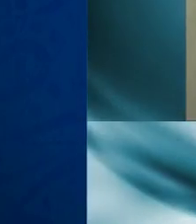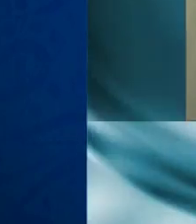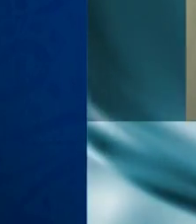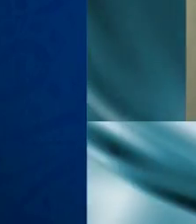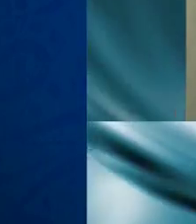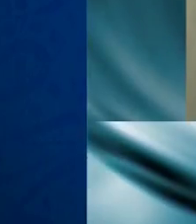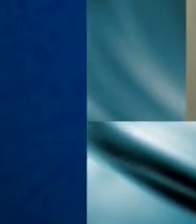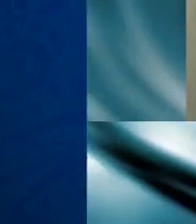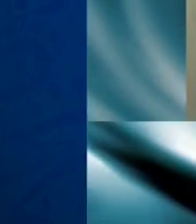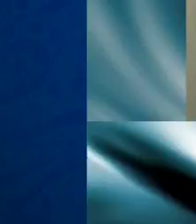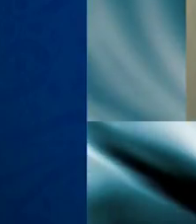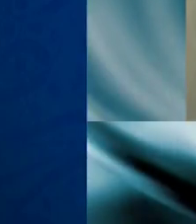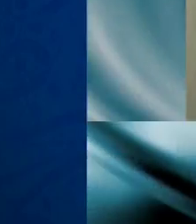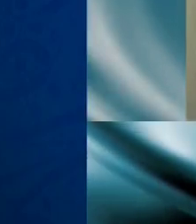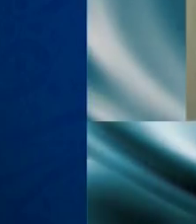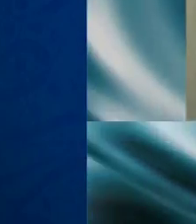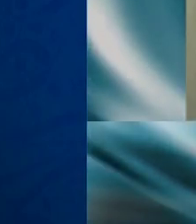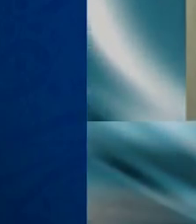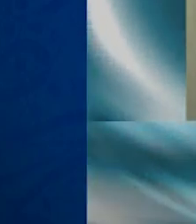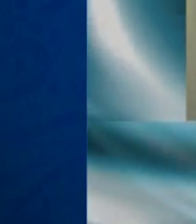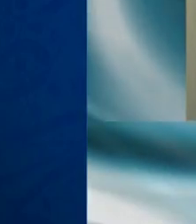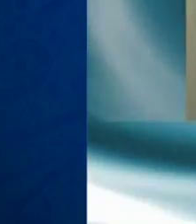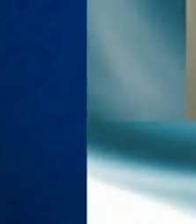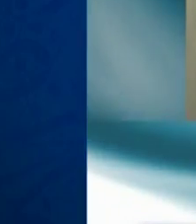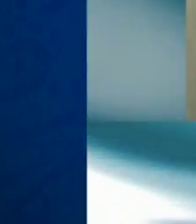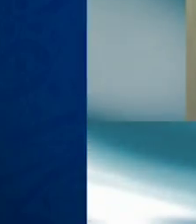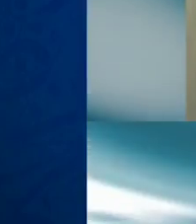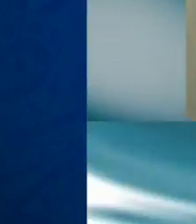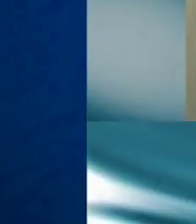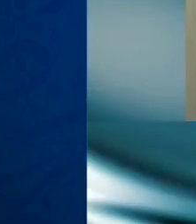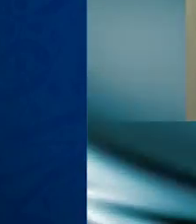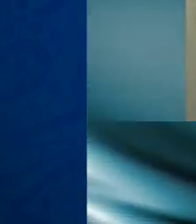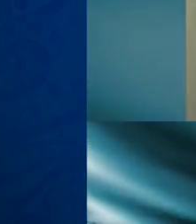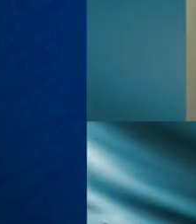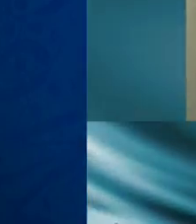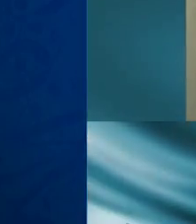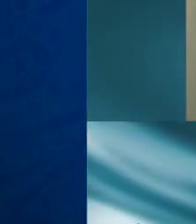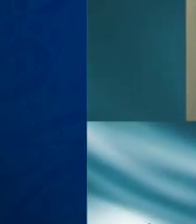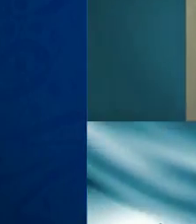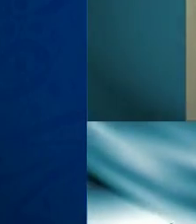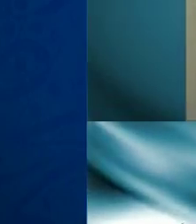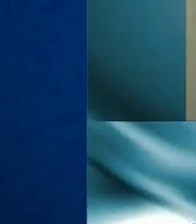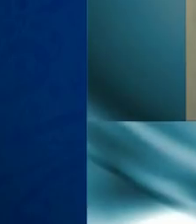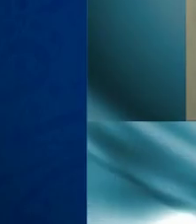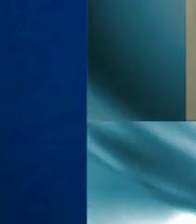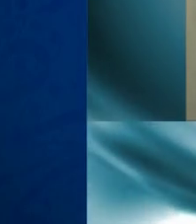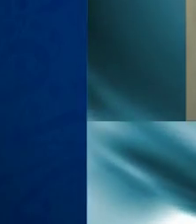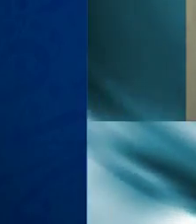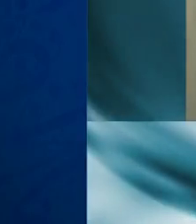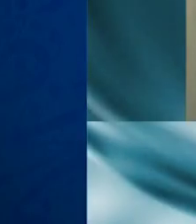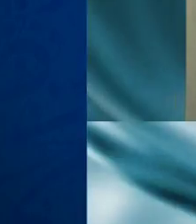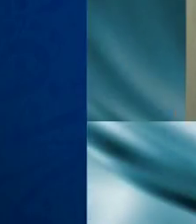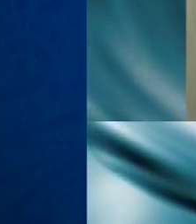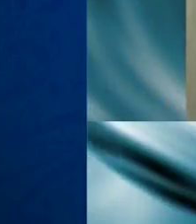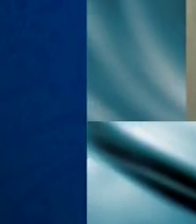Ruhiy tarbiyaga nima aloqasi bor? Qalbni poklanishi nimadan iborat bu ma'noda?